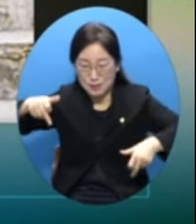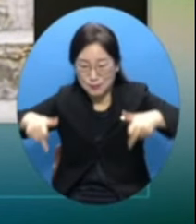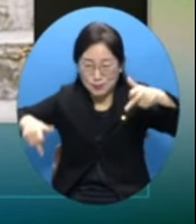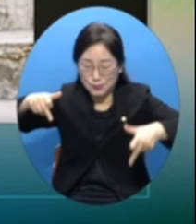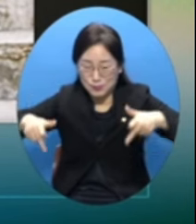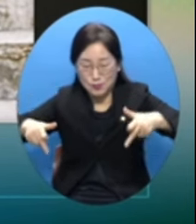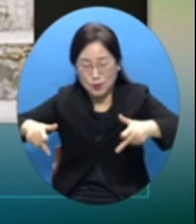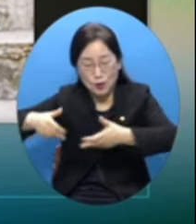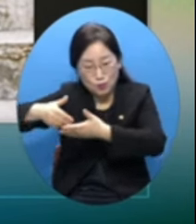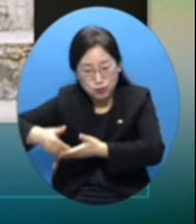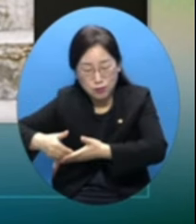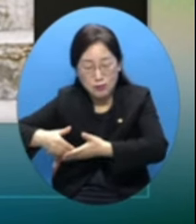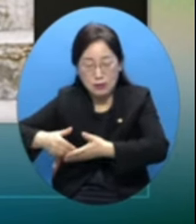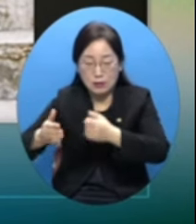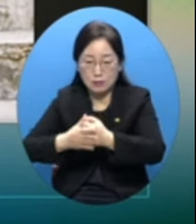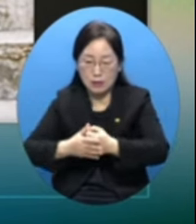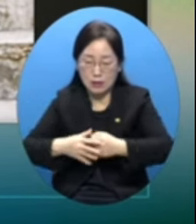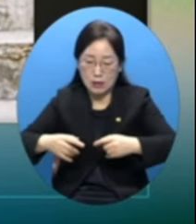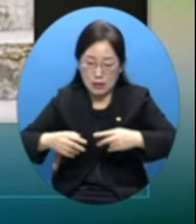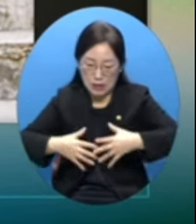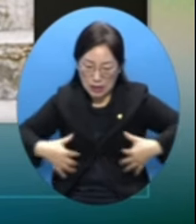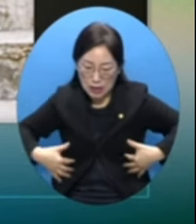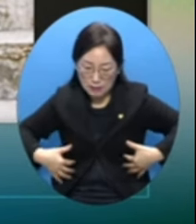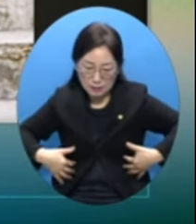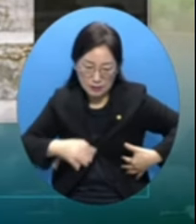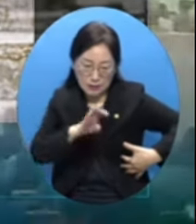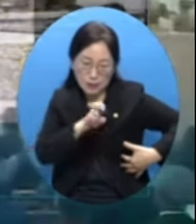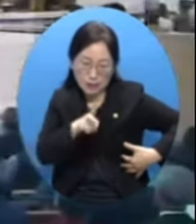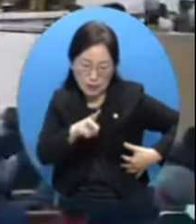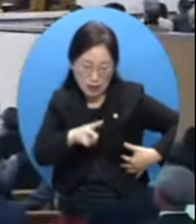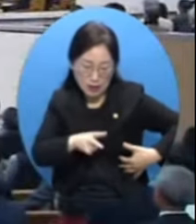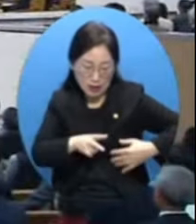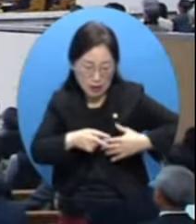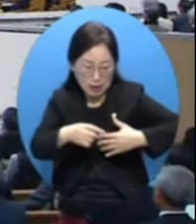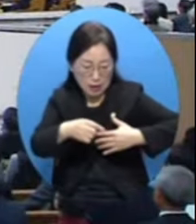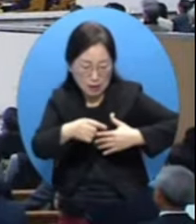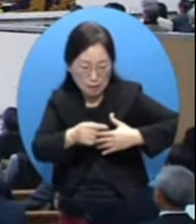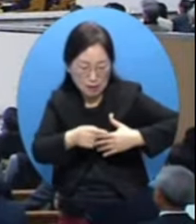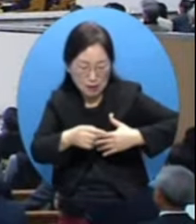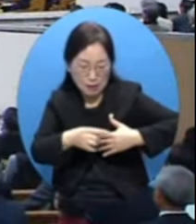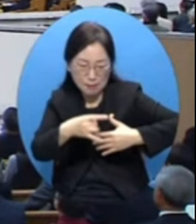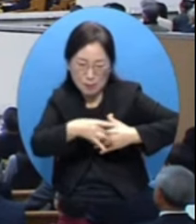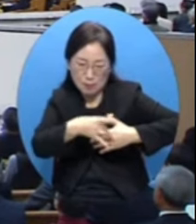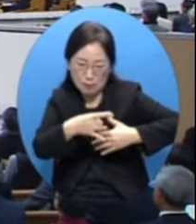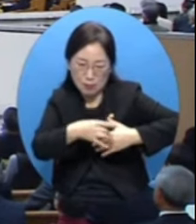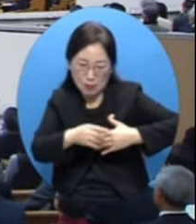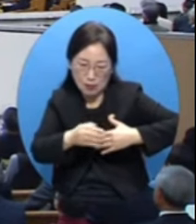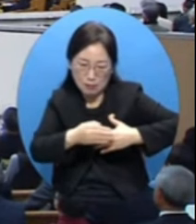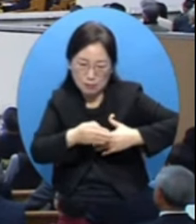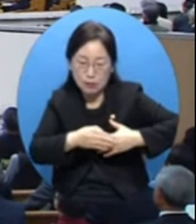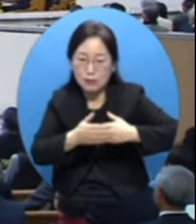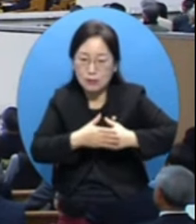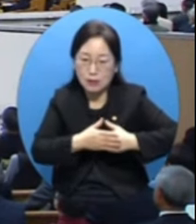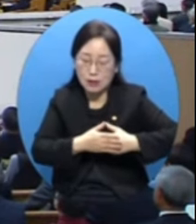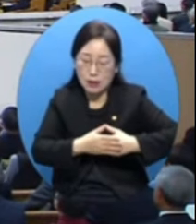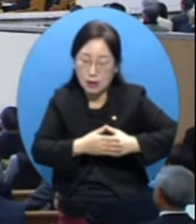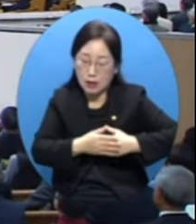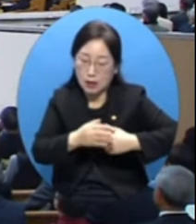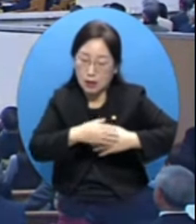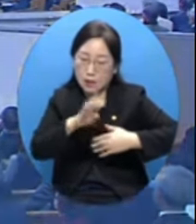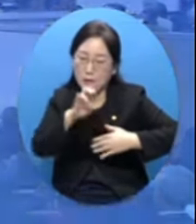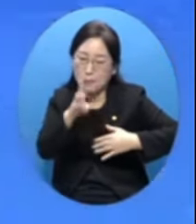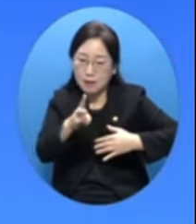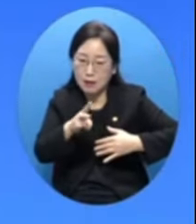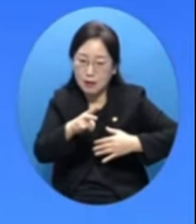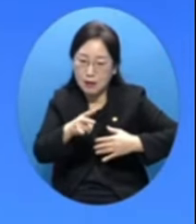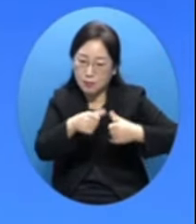보니까 갈비뼈와 폐가 계속 붙여서 폐에 큰 구멍이 났습니다. 그래서 의사가 이거 빨리 수술하지 않으면 당신은 심장마비로